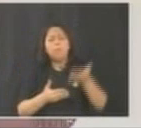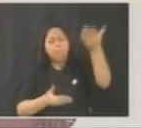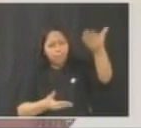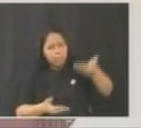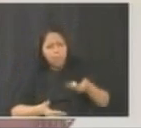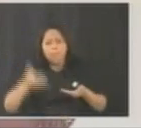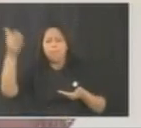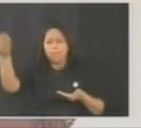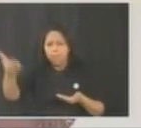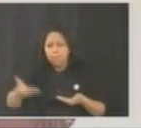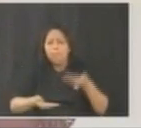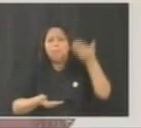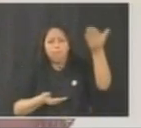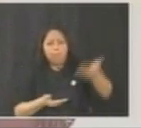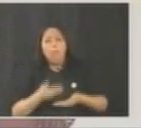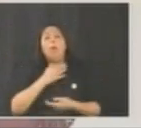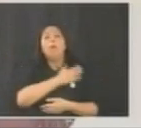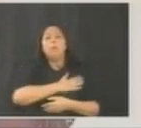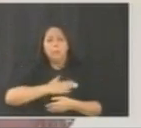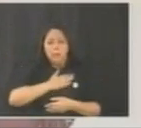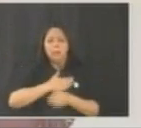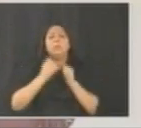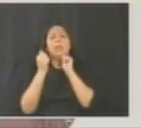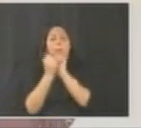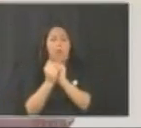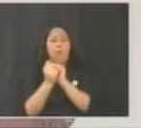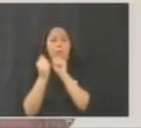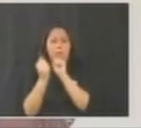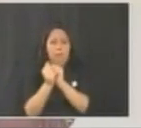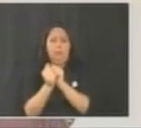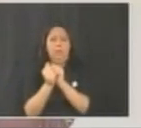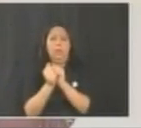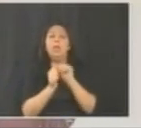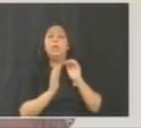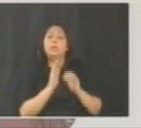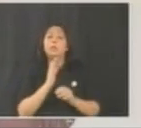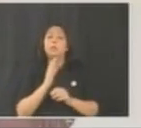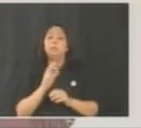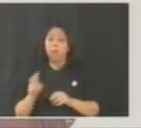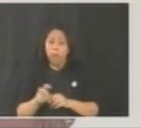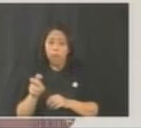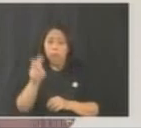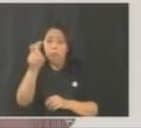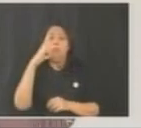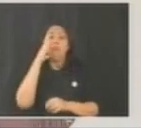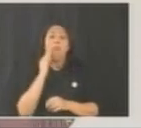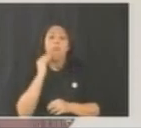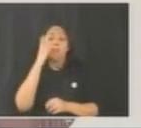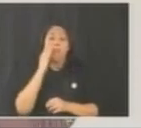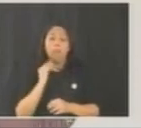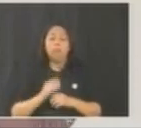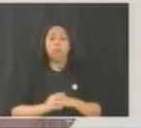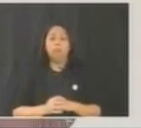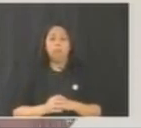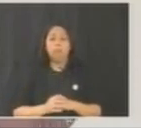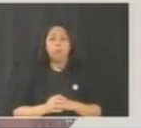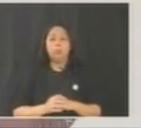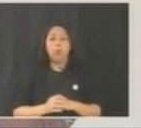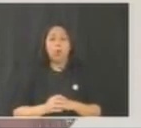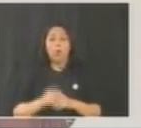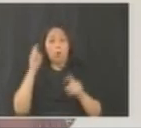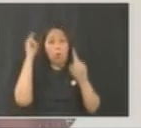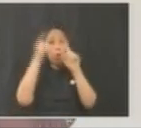na samahan niyo ako sa paglalakbay na ito. Sa unang